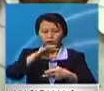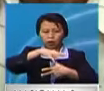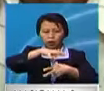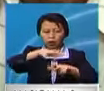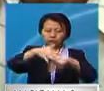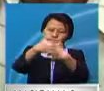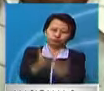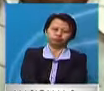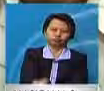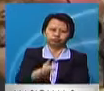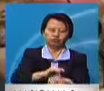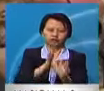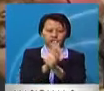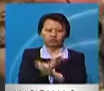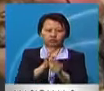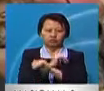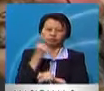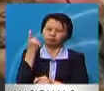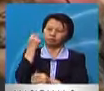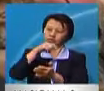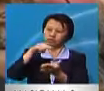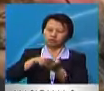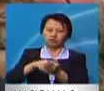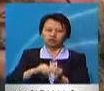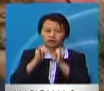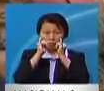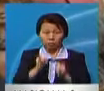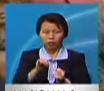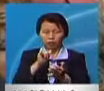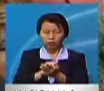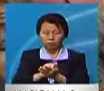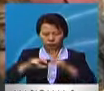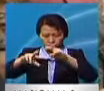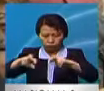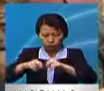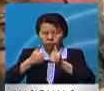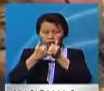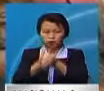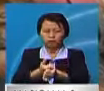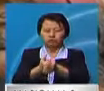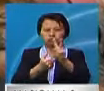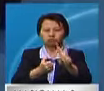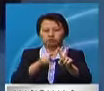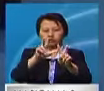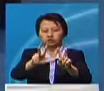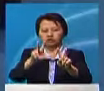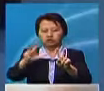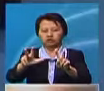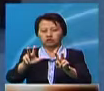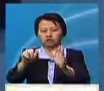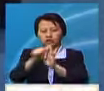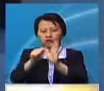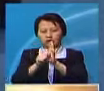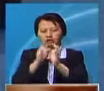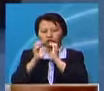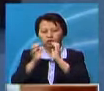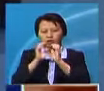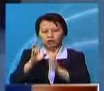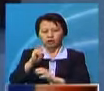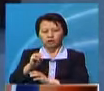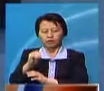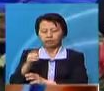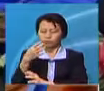helikopter terhempas di Sarawak baru-baru ini. Individu terbabit disiasat mengikut Seksyen 233 Akta Komunikasi dan